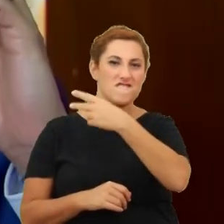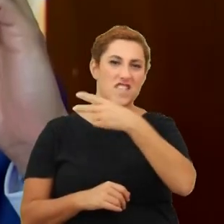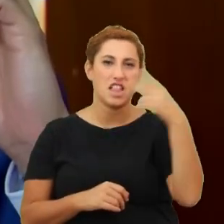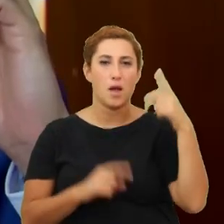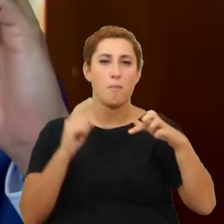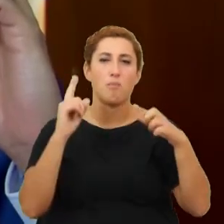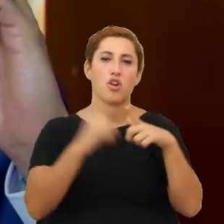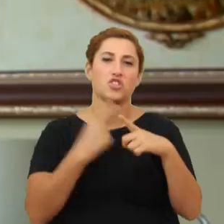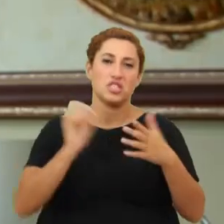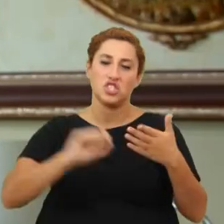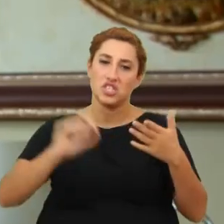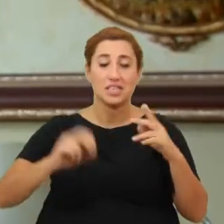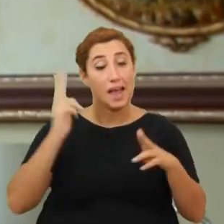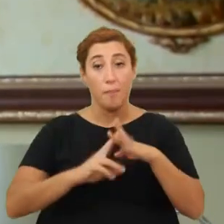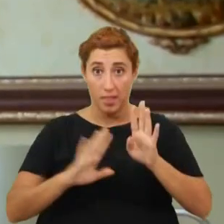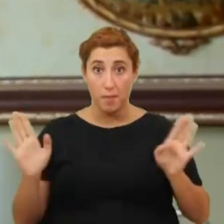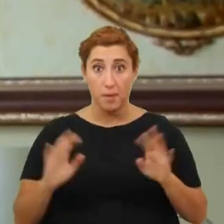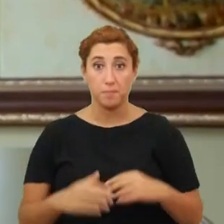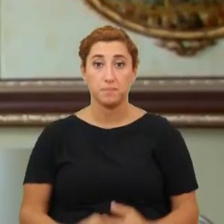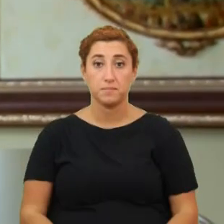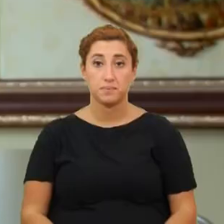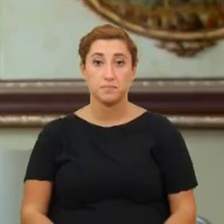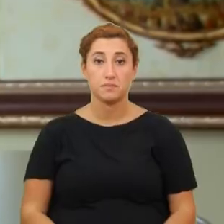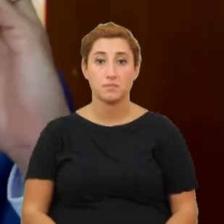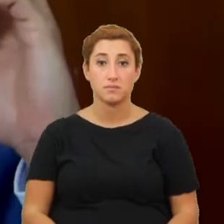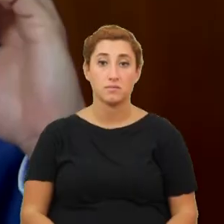villa projesi çizdiriyorsun hemen, tamam mı?